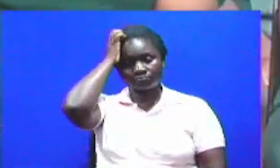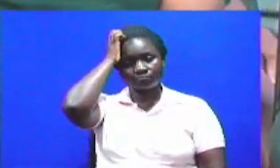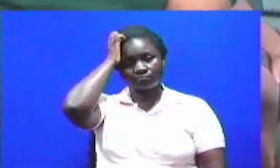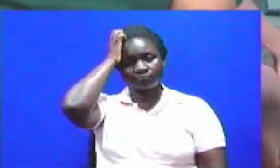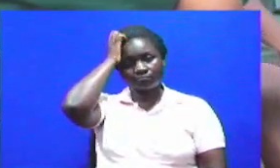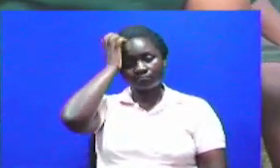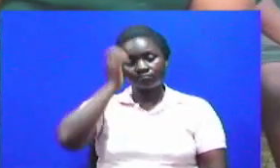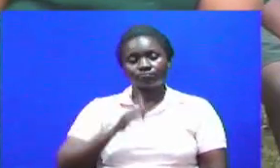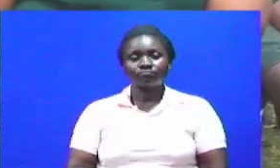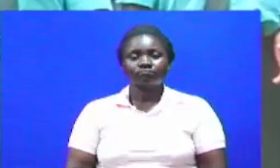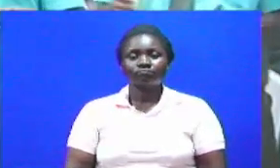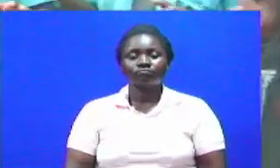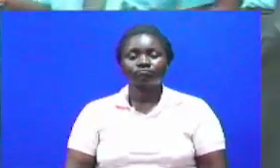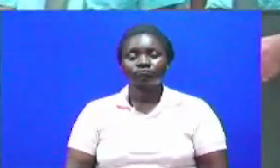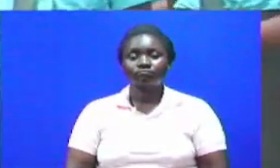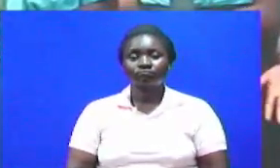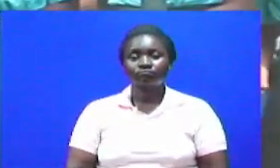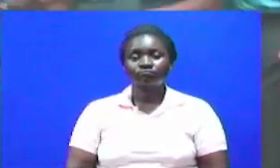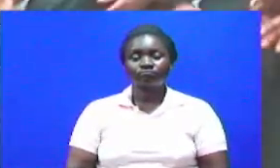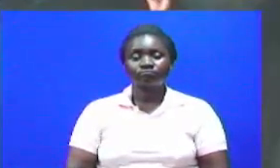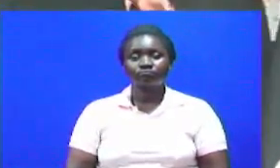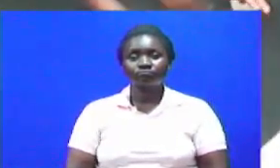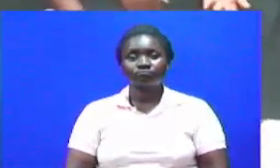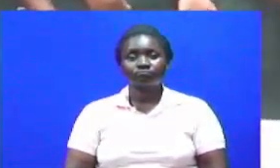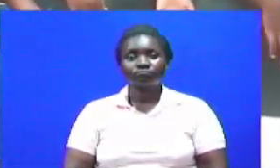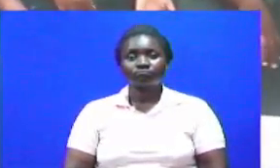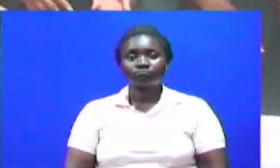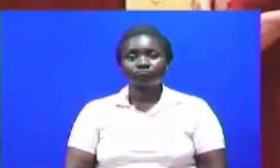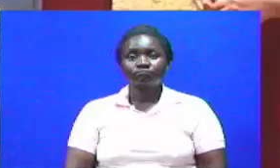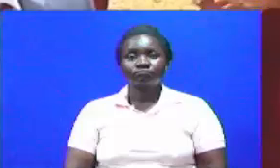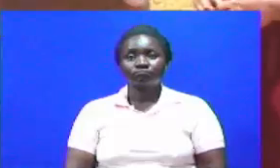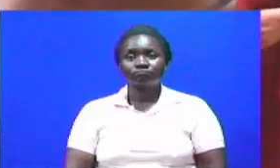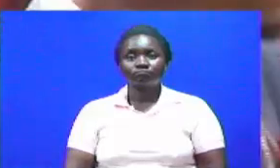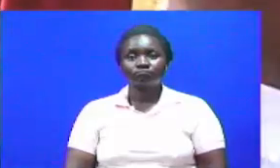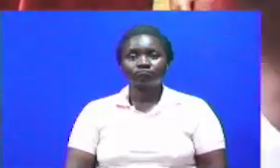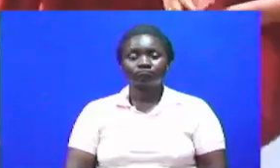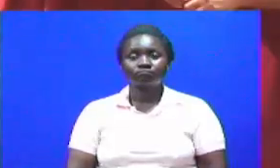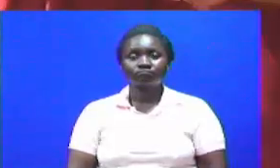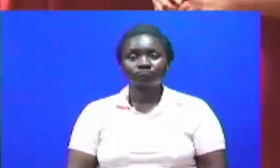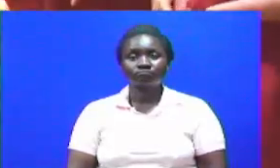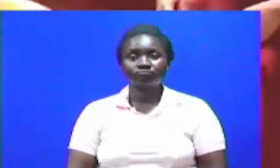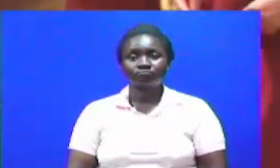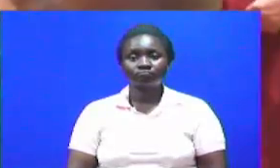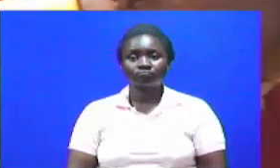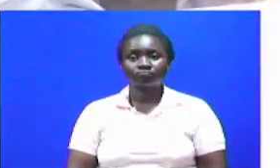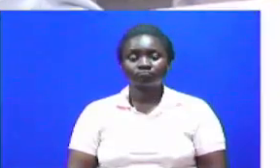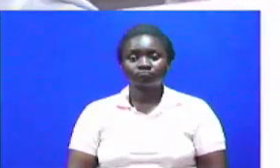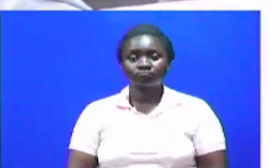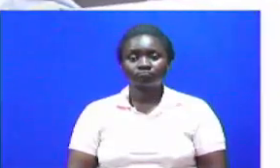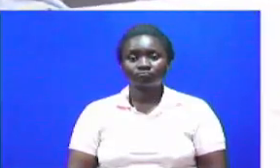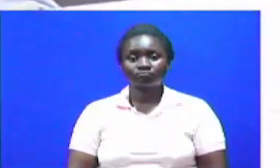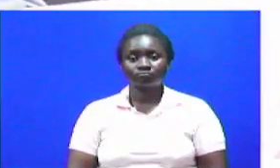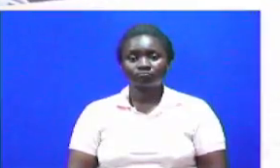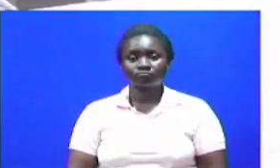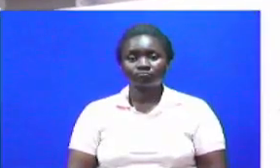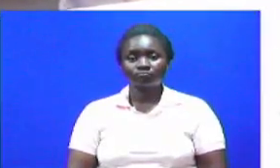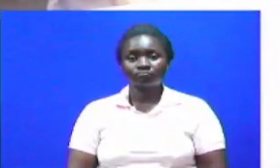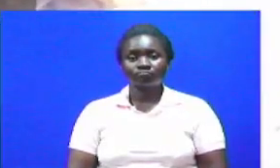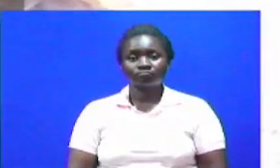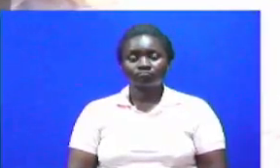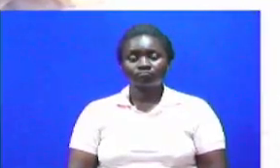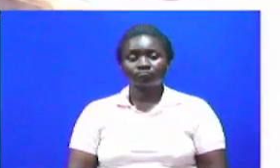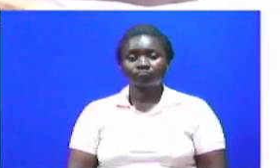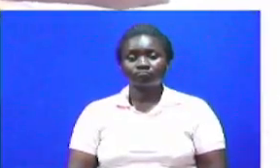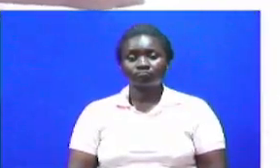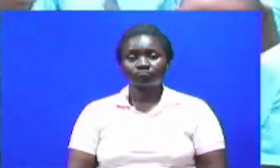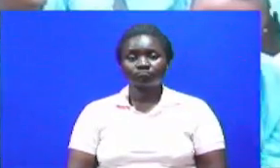Giko ripoti ya hige taseni kia unambeje Mokia Ndizi TV kuruwa siskuri ya baiseke ya Nyabururu yukutoke meye uunge ya kitutu cha chisao filithere na